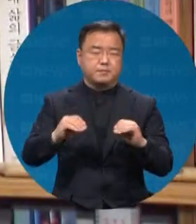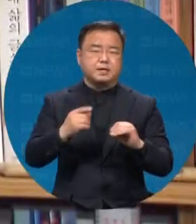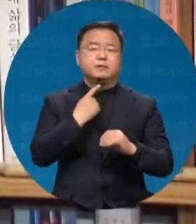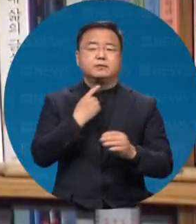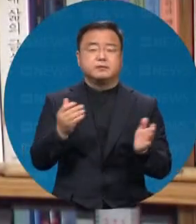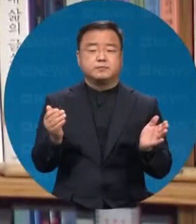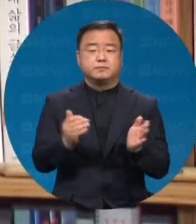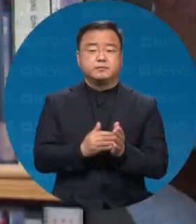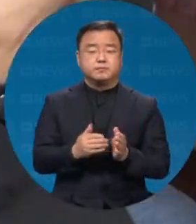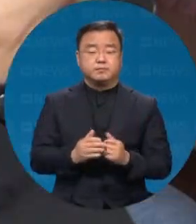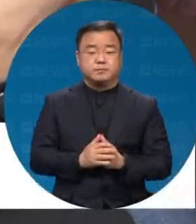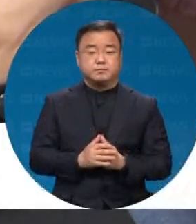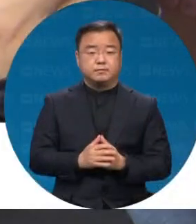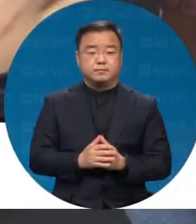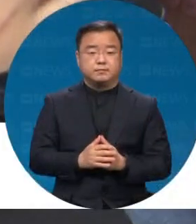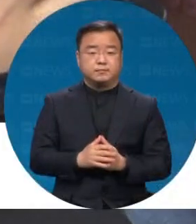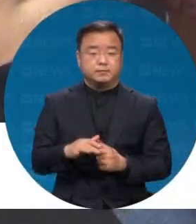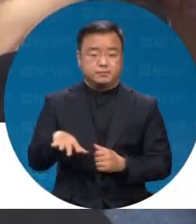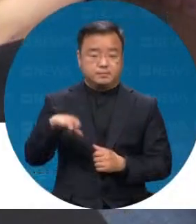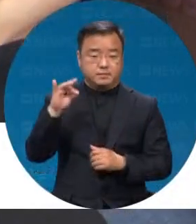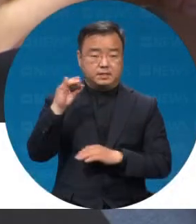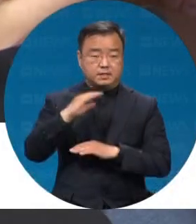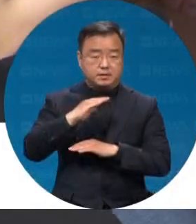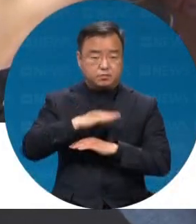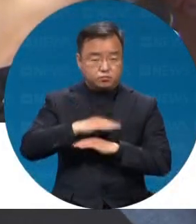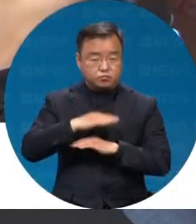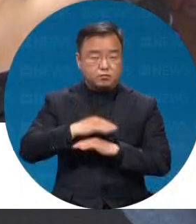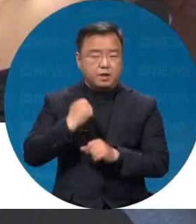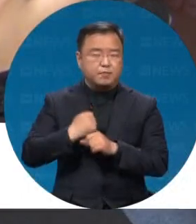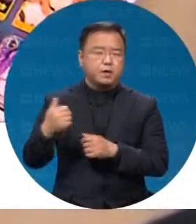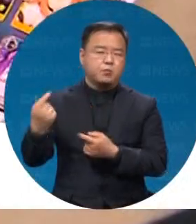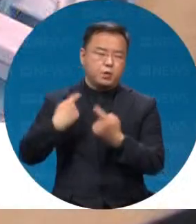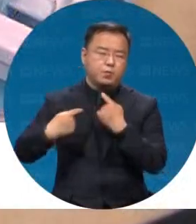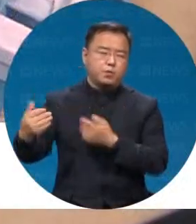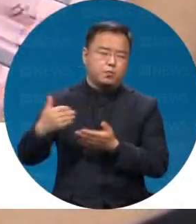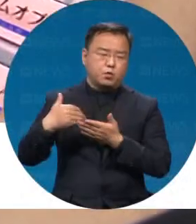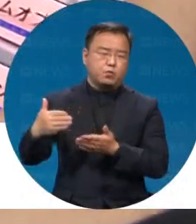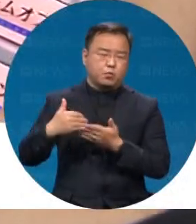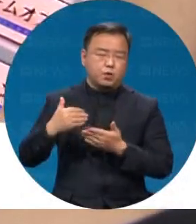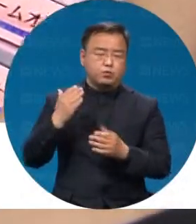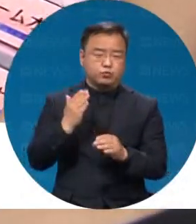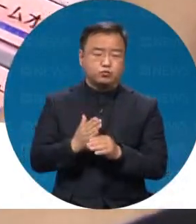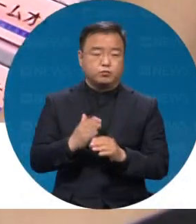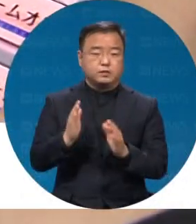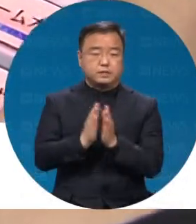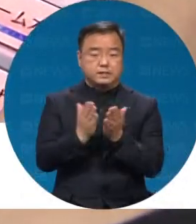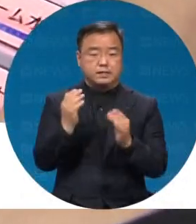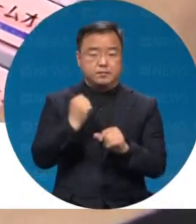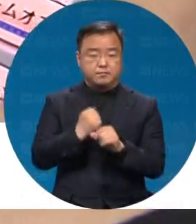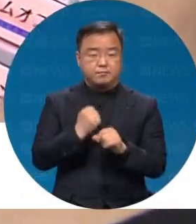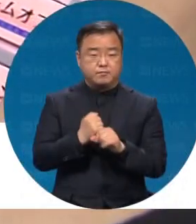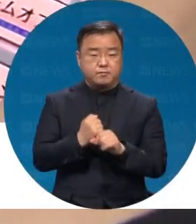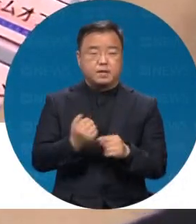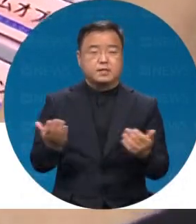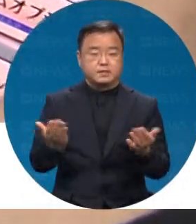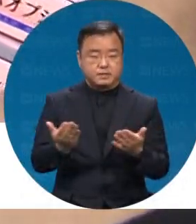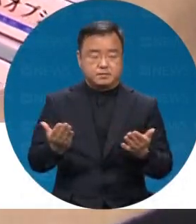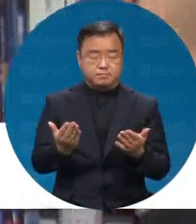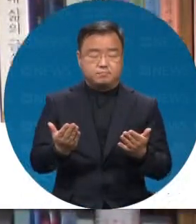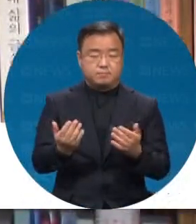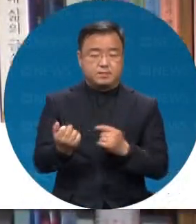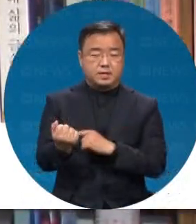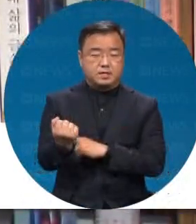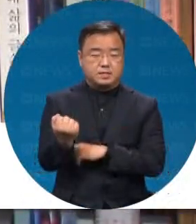먼저 그리고 굉장히 많은 출간 요청이 있었기 때문에 뭐 책 출간에 있어서 복제 역할에 결정적으로